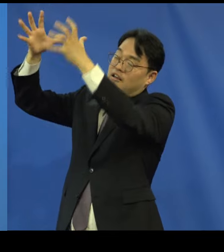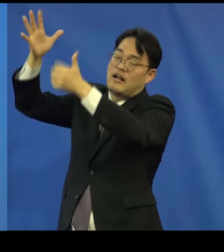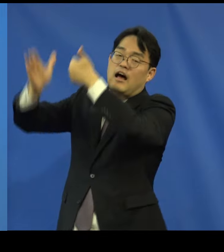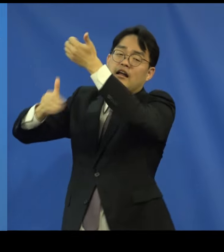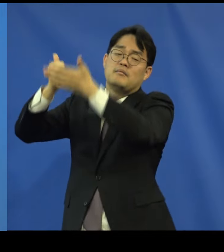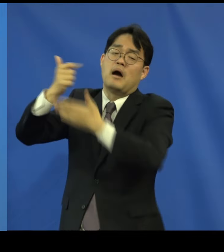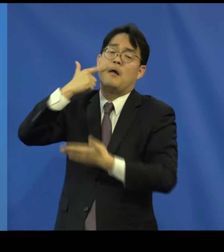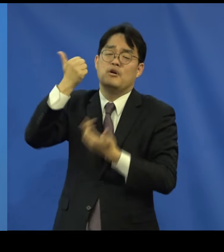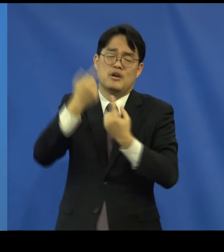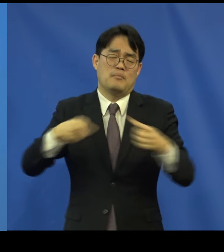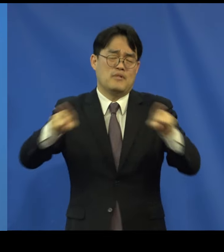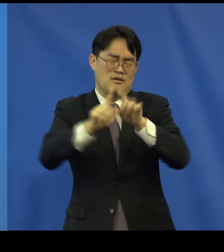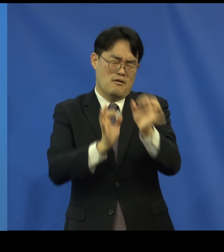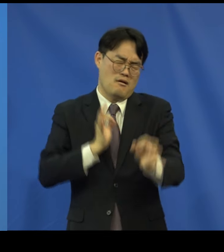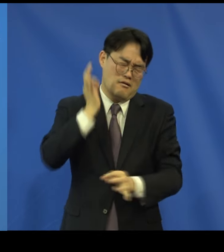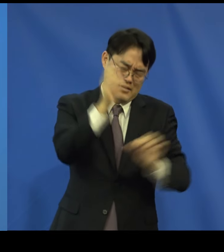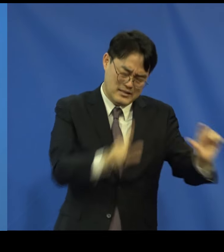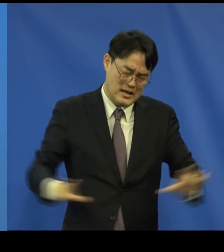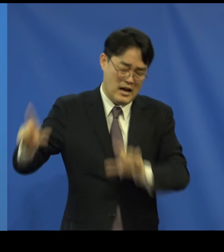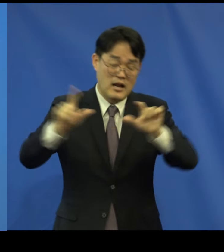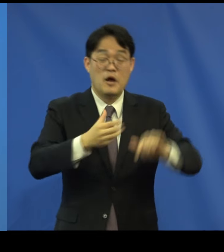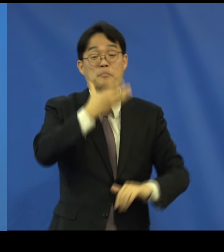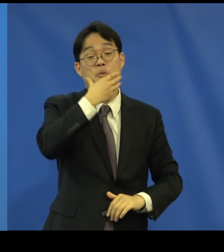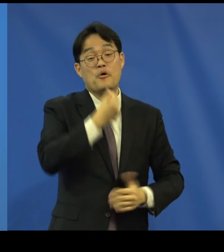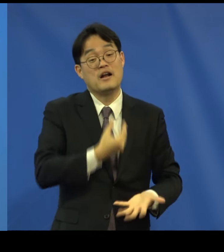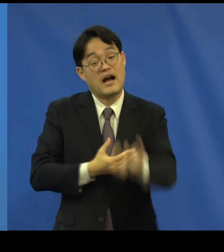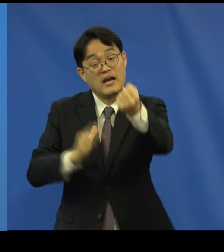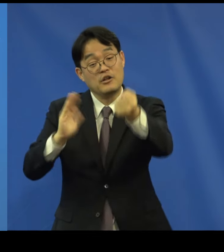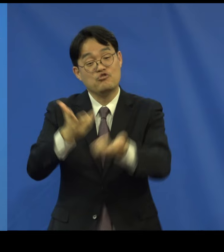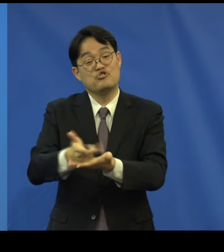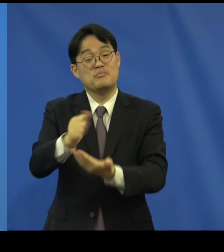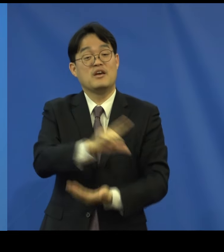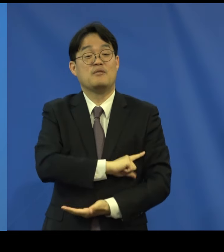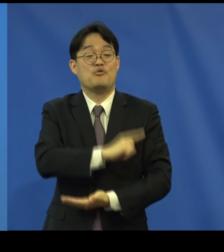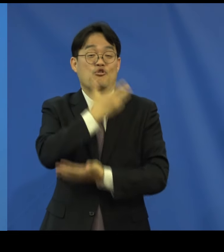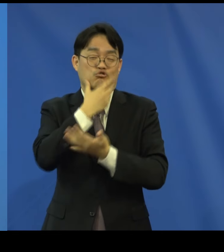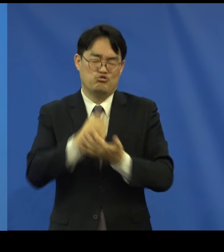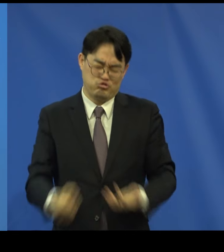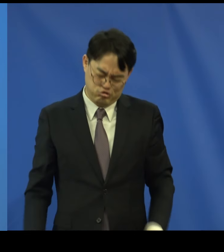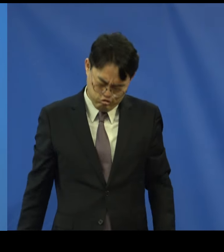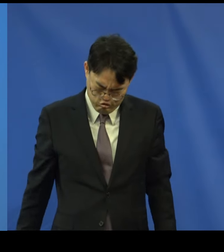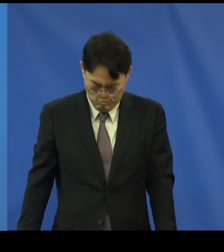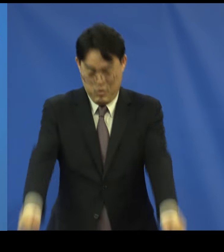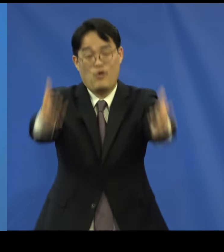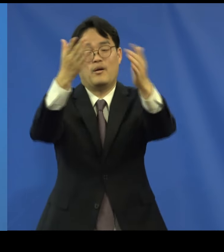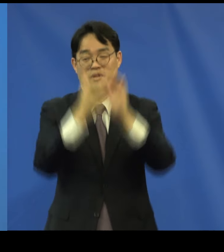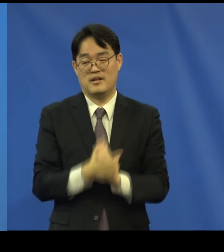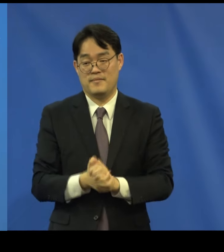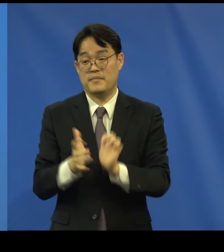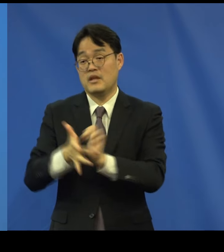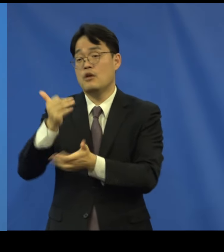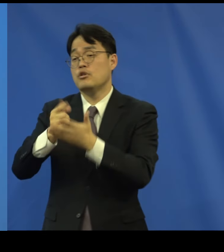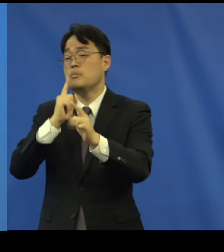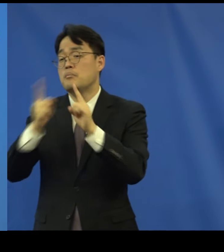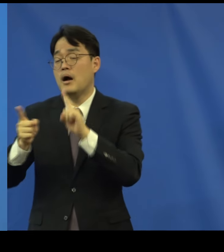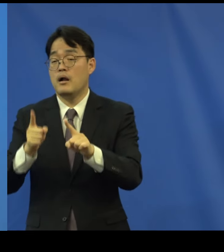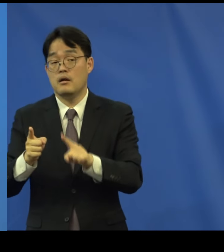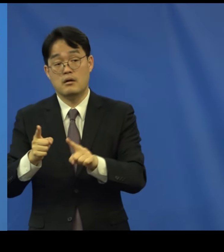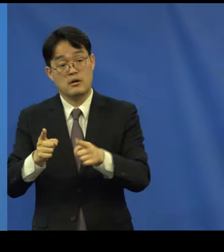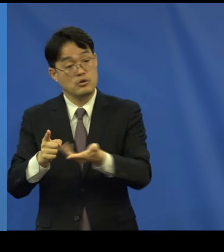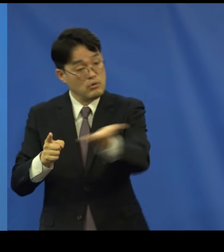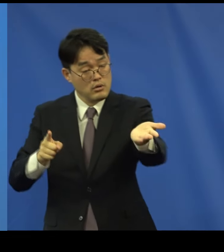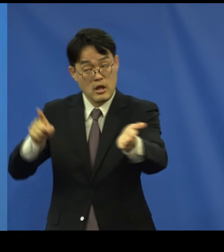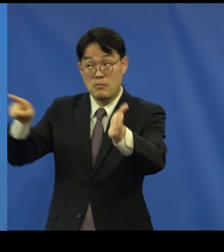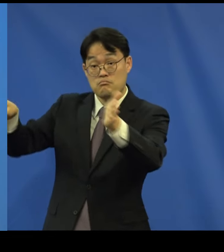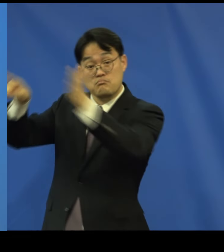복을 누리는 은혜가 여러분들 모두에게 있게 되기를 축원합니다. 그래서 주님은 나를 믿어라, 하나님을 믿으니 또 나를 믿어라. 내